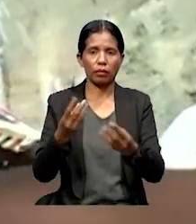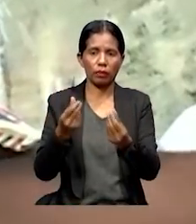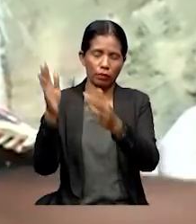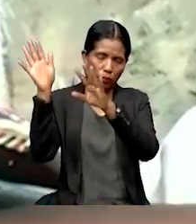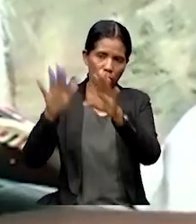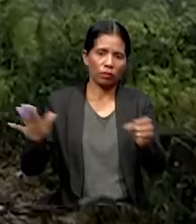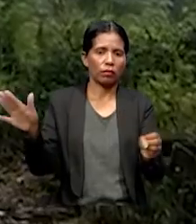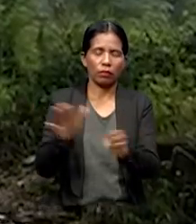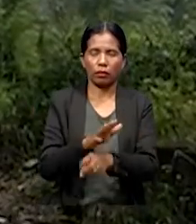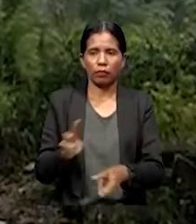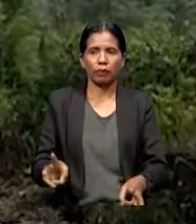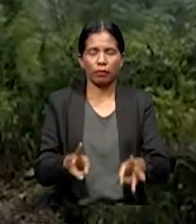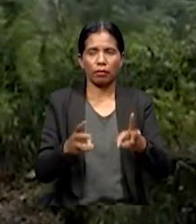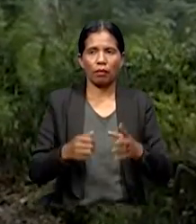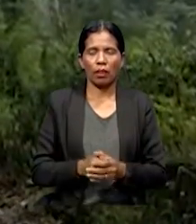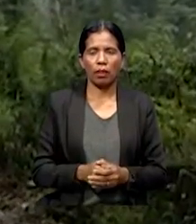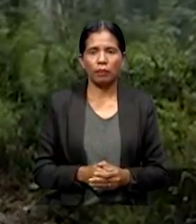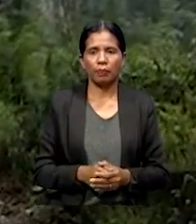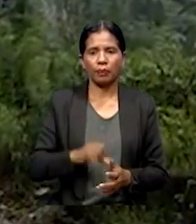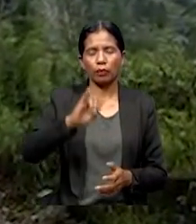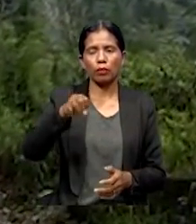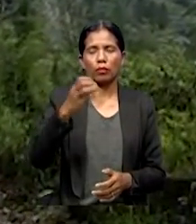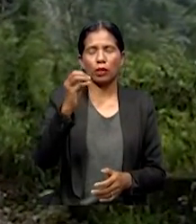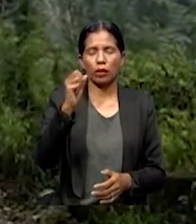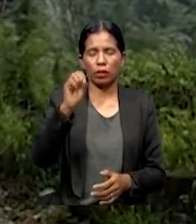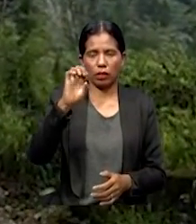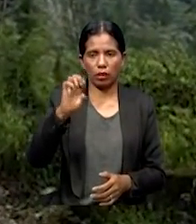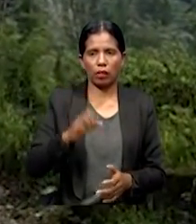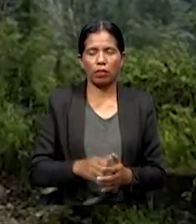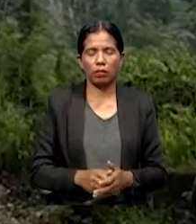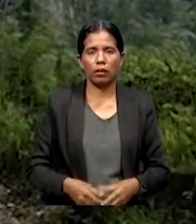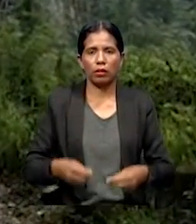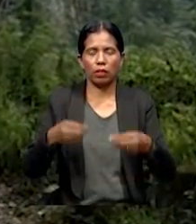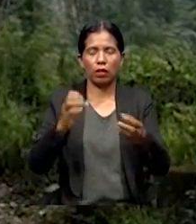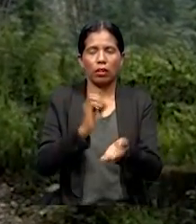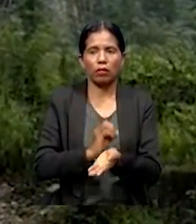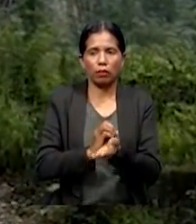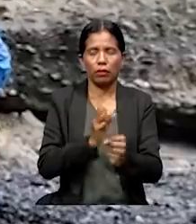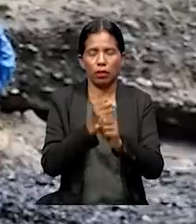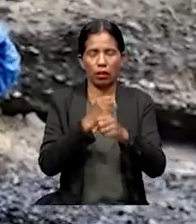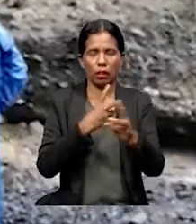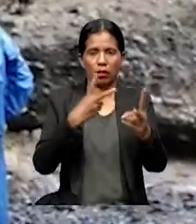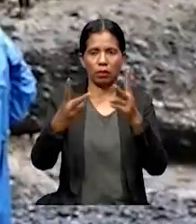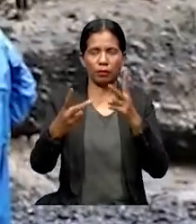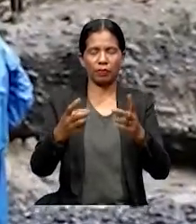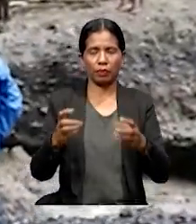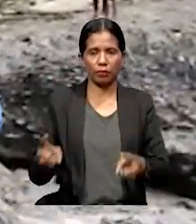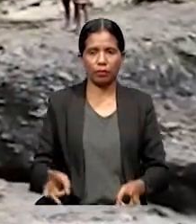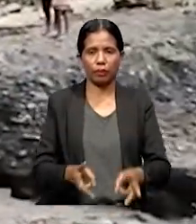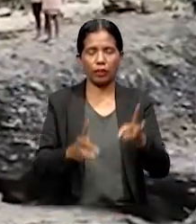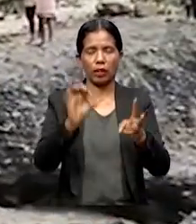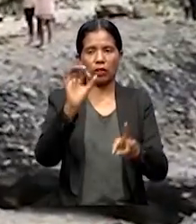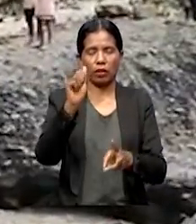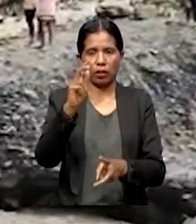niti an nerendu. Je Francisco Efi, gestor radio komunidade Lifau Ekusi, halau viajen husi estrada Fatisi, asisti